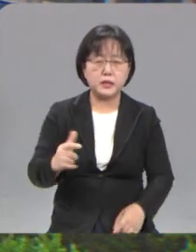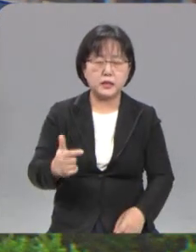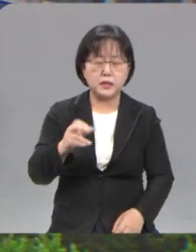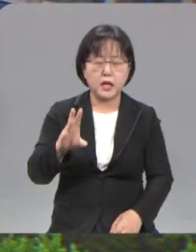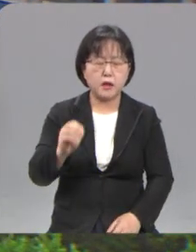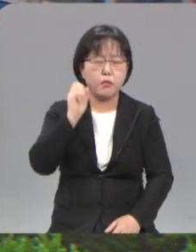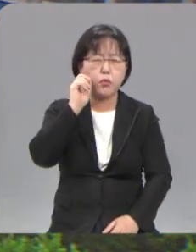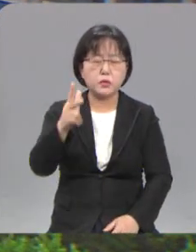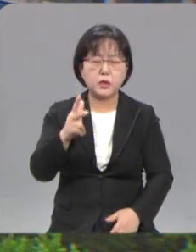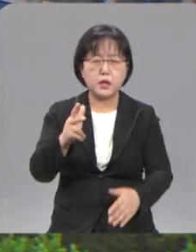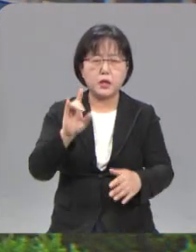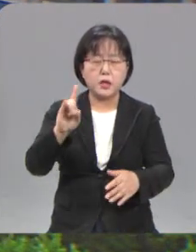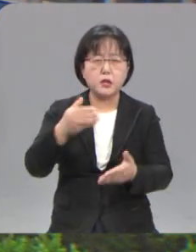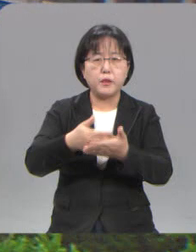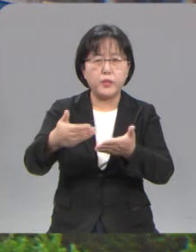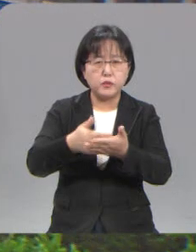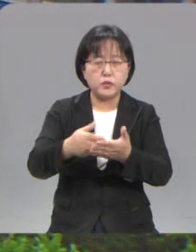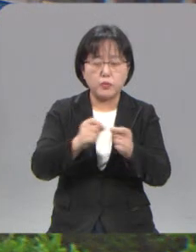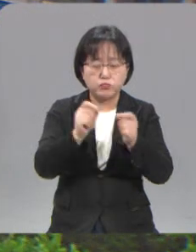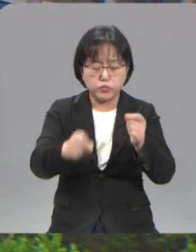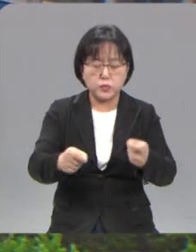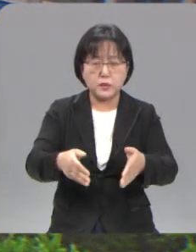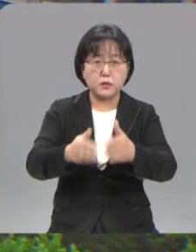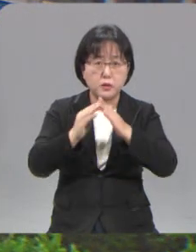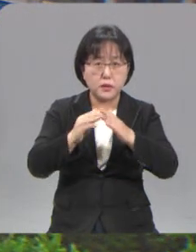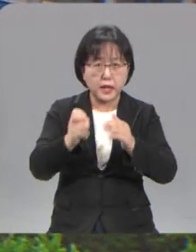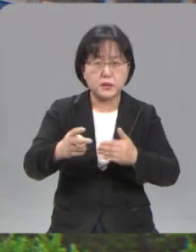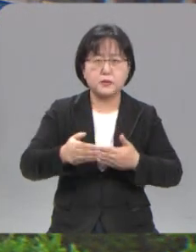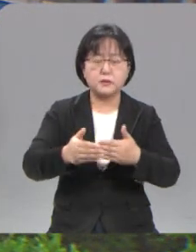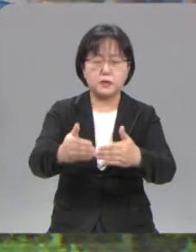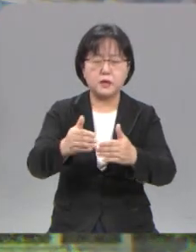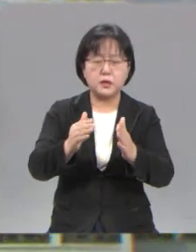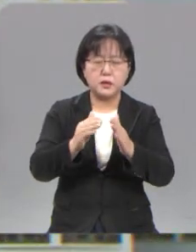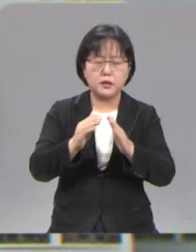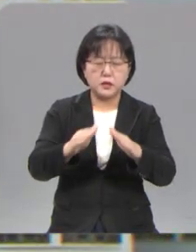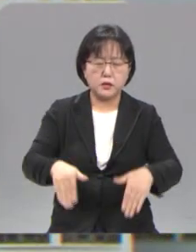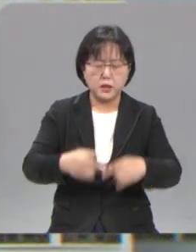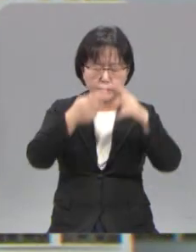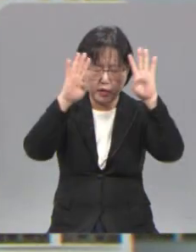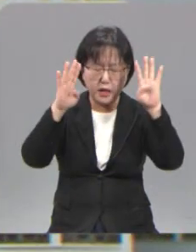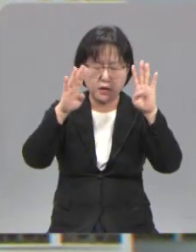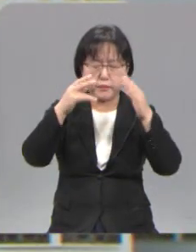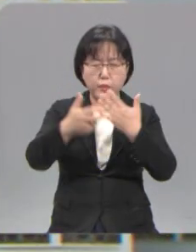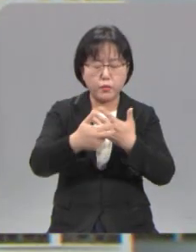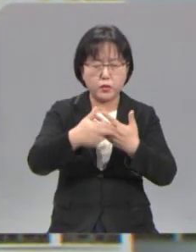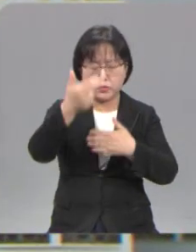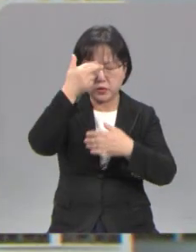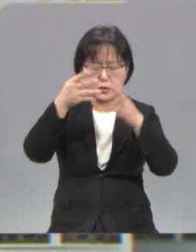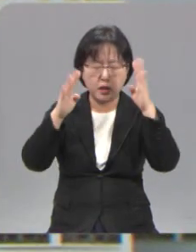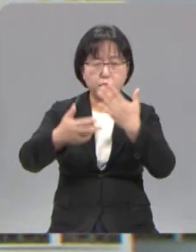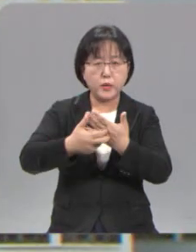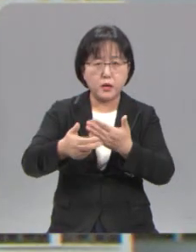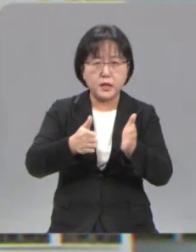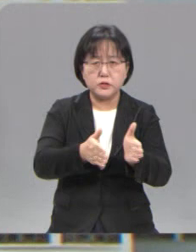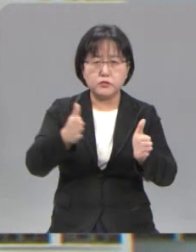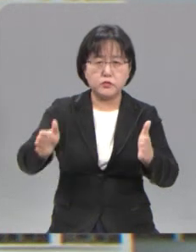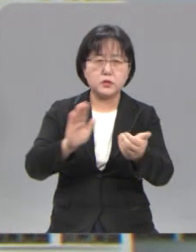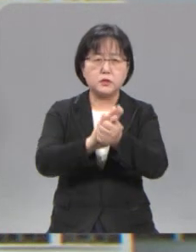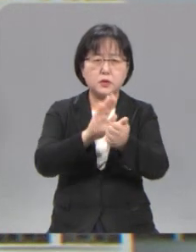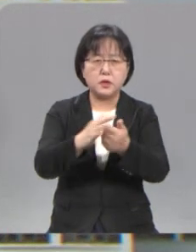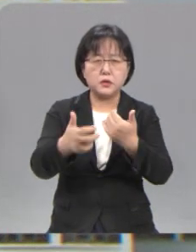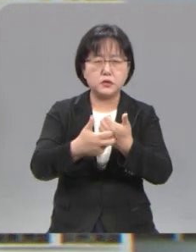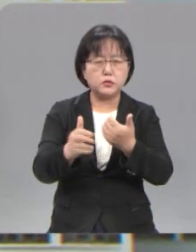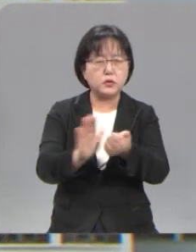호텔에 국립 현대 미술관 분원 설립을 다시 추진하겠습니다 전남대병원과 조선대 병원의 증축을 적극 지원하여 의료